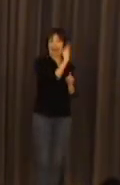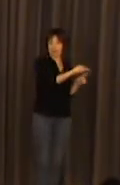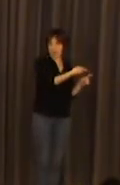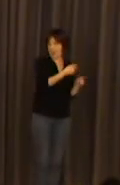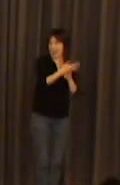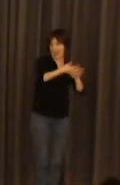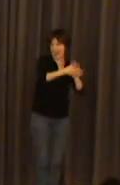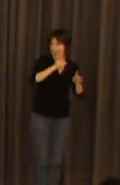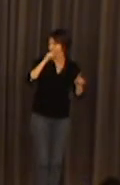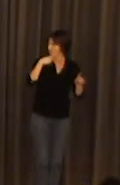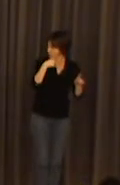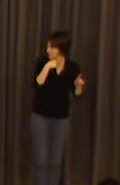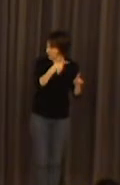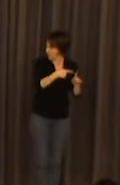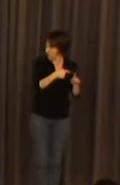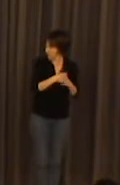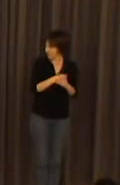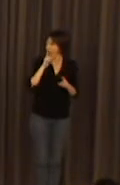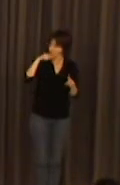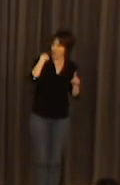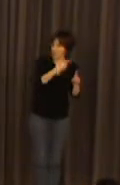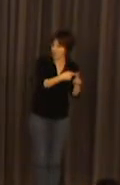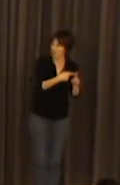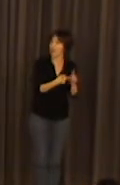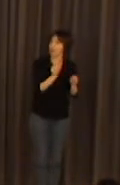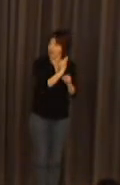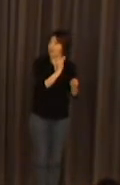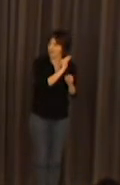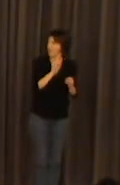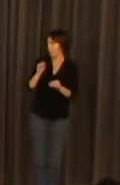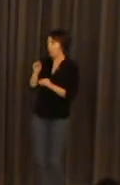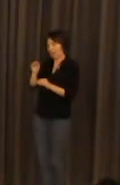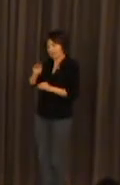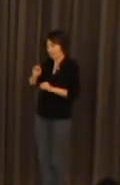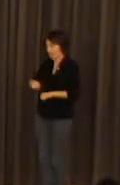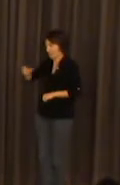Ah, molt important, eh? Està bé, important.